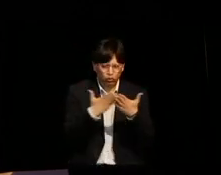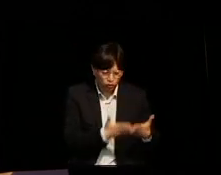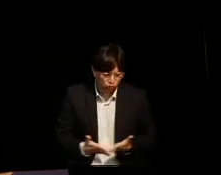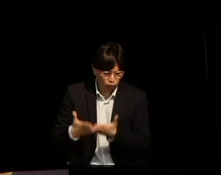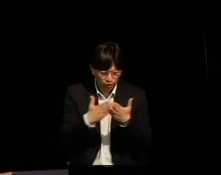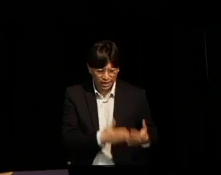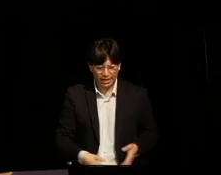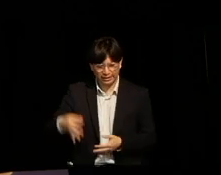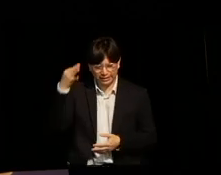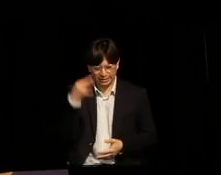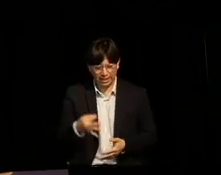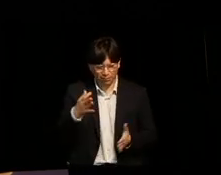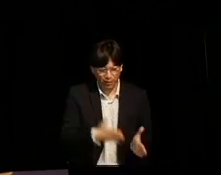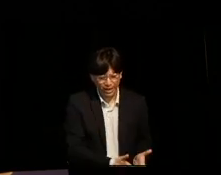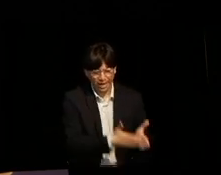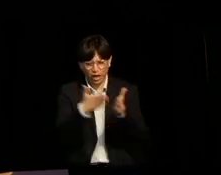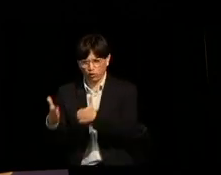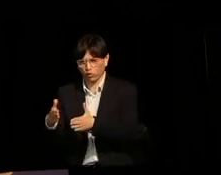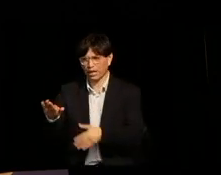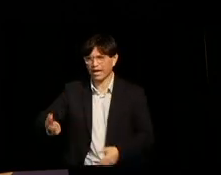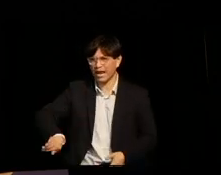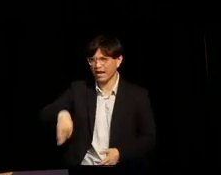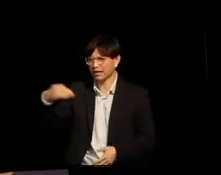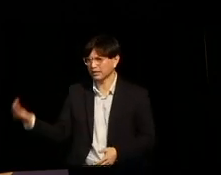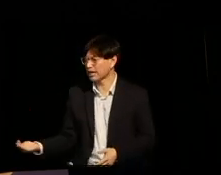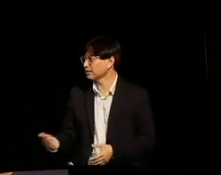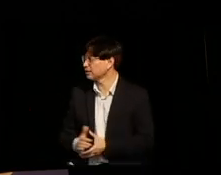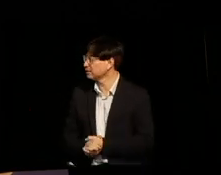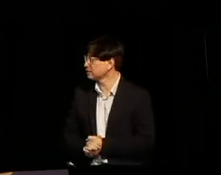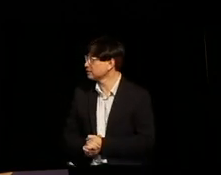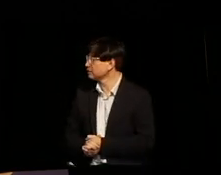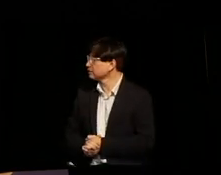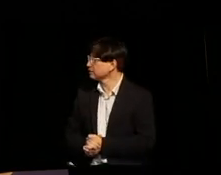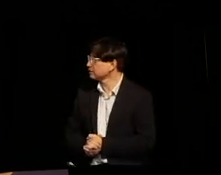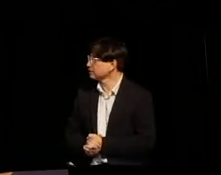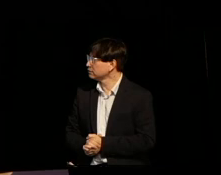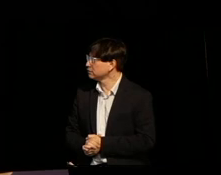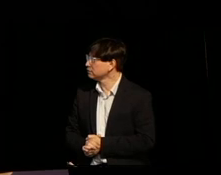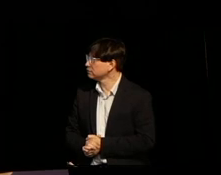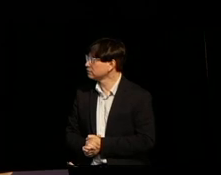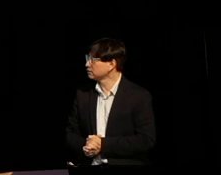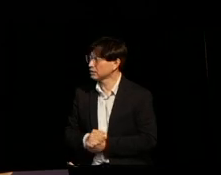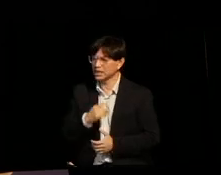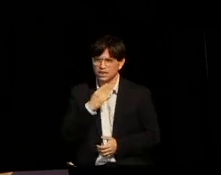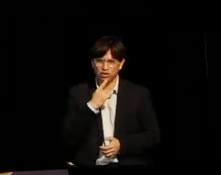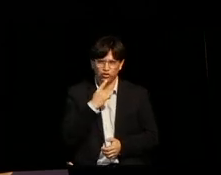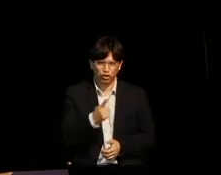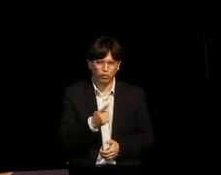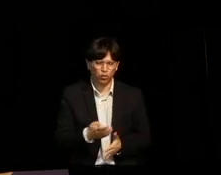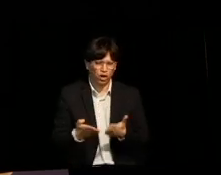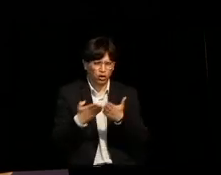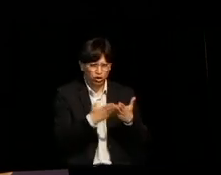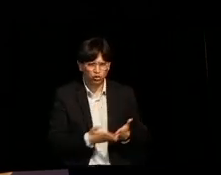a aiutare la formazione degli altri Quindi un poi il mandato che ci diamo è quello di usare